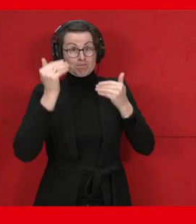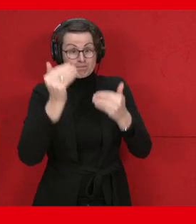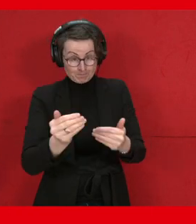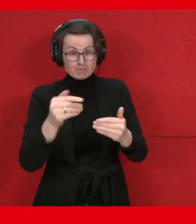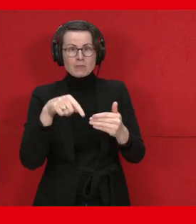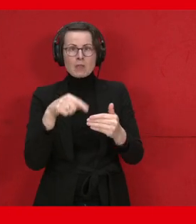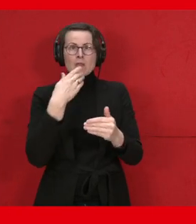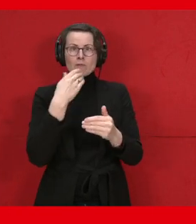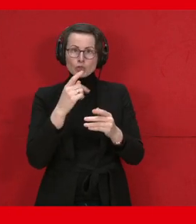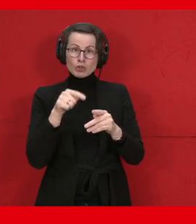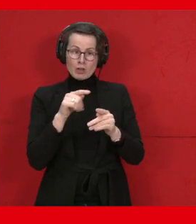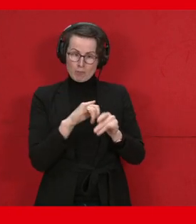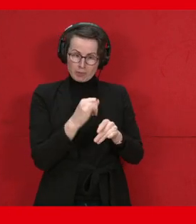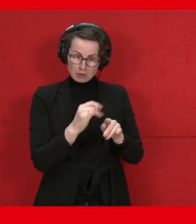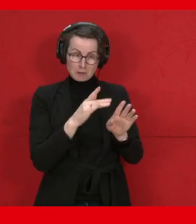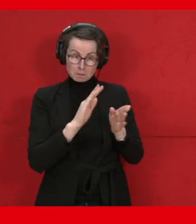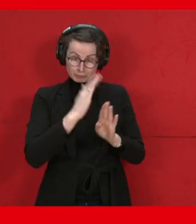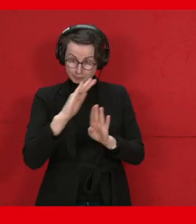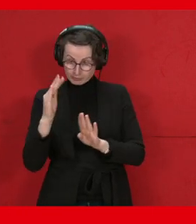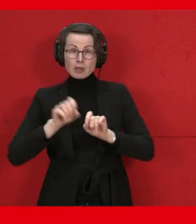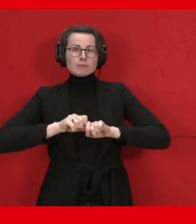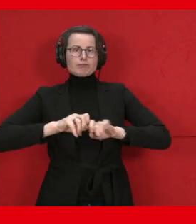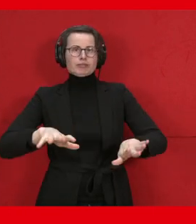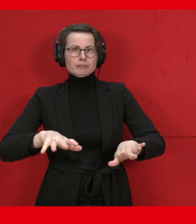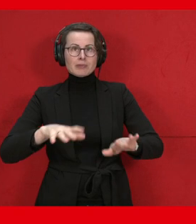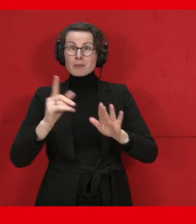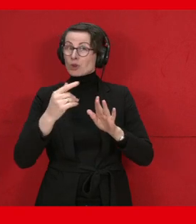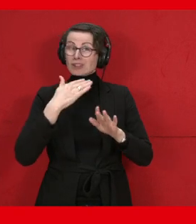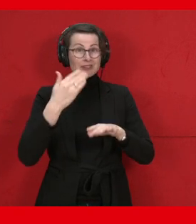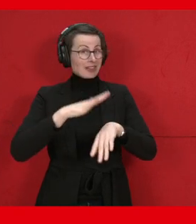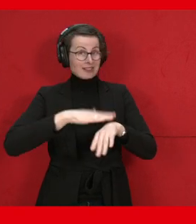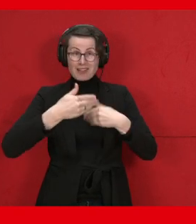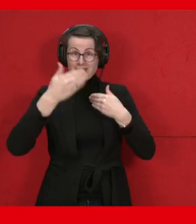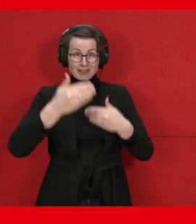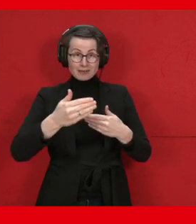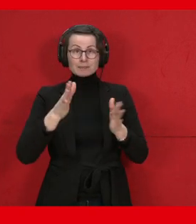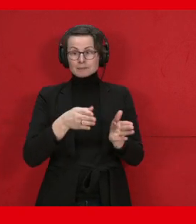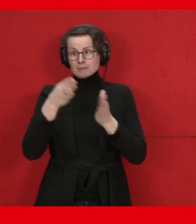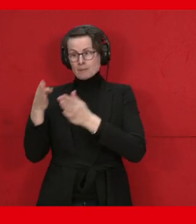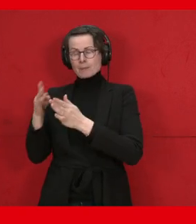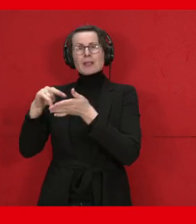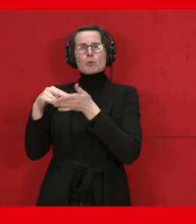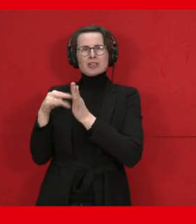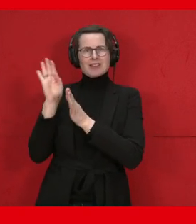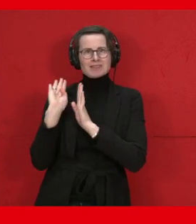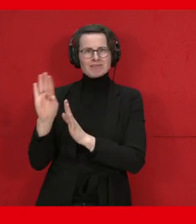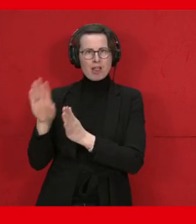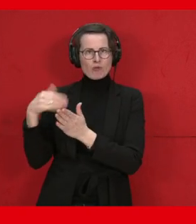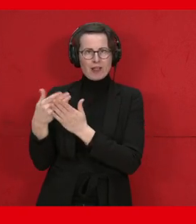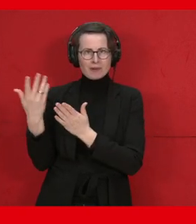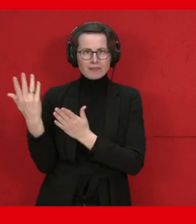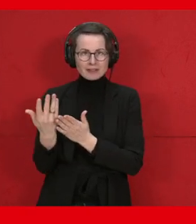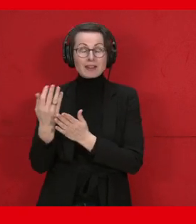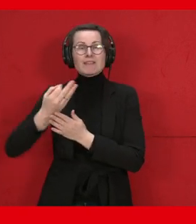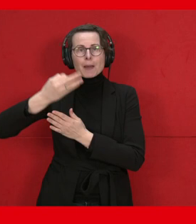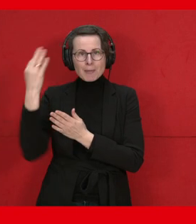wollen wir die dann auch skalieren. Wir haben nicht viel Zeit. So, nun ganz zum Schluss kurz zum Part der Politik. Wir brauchen dringend